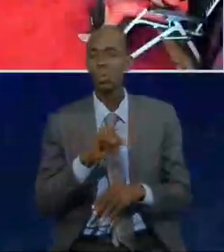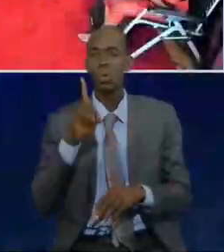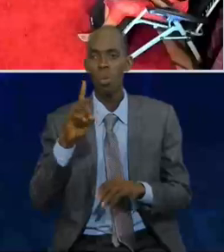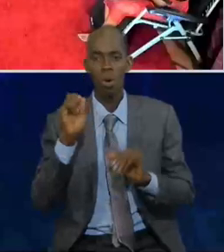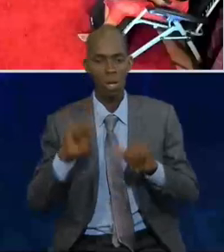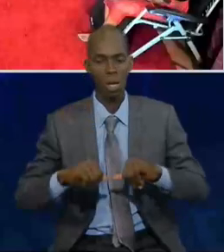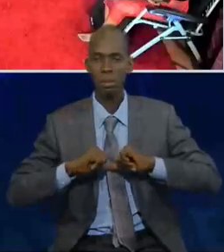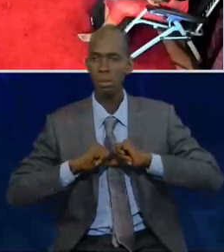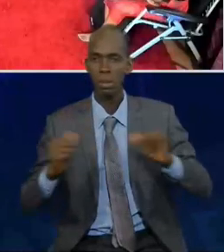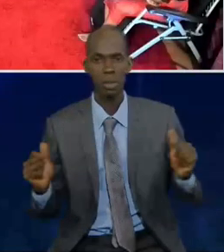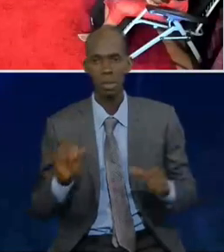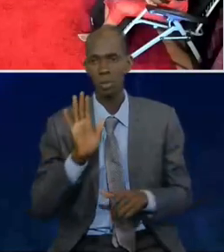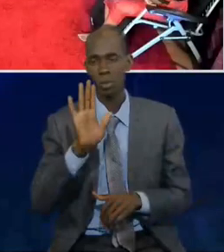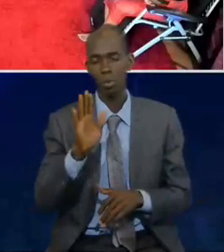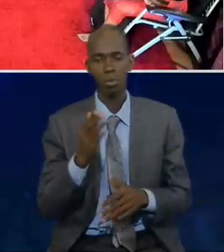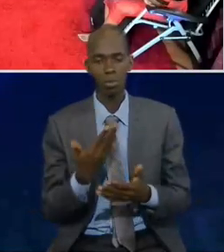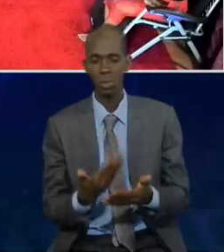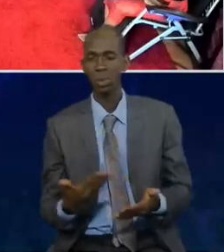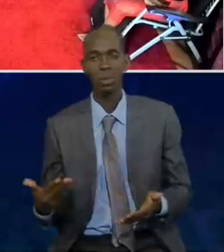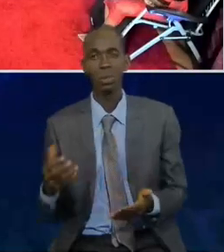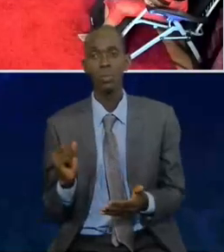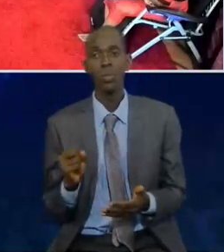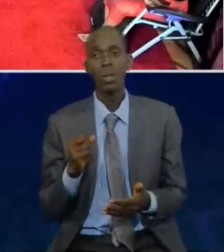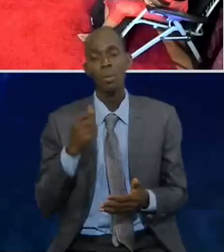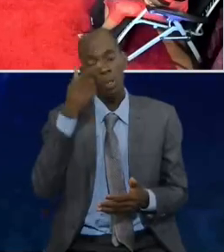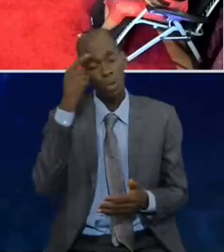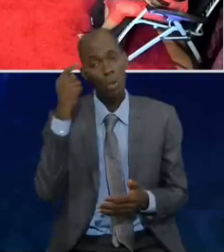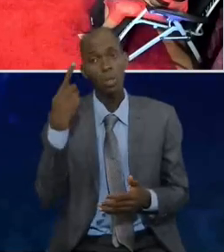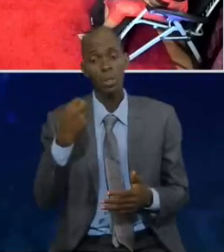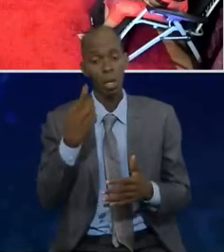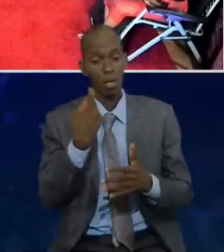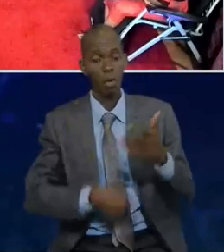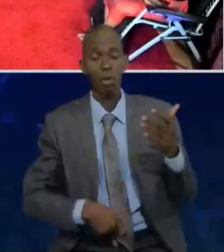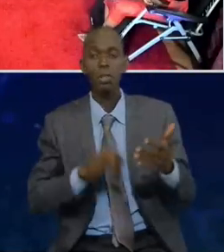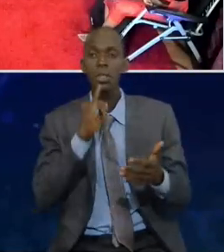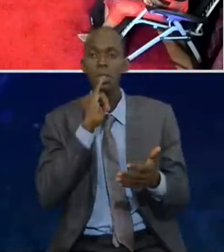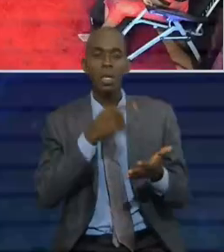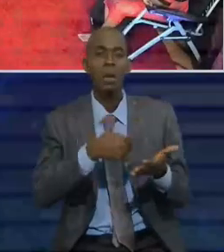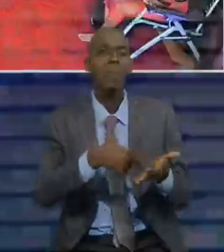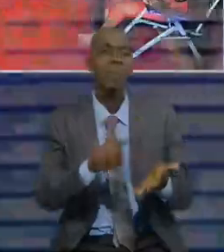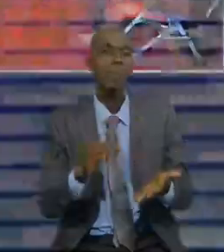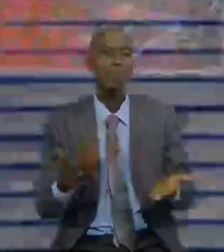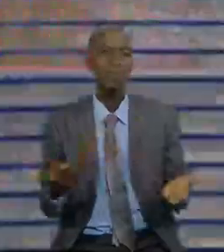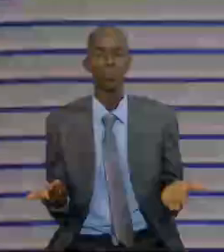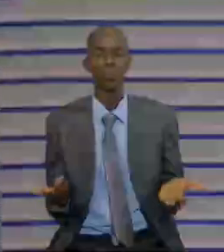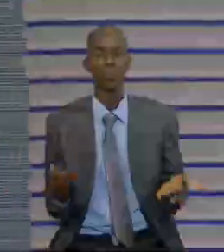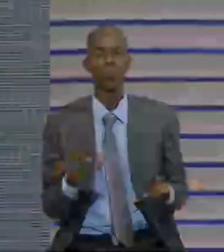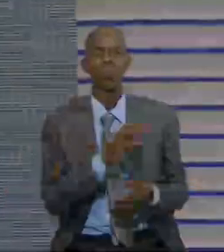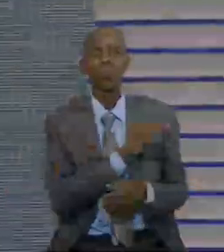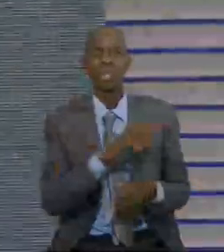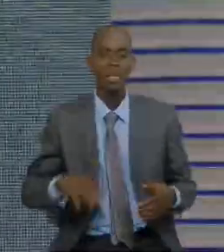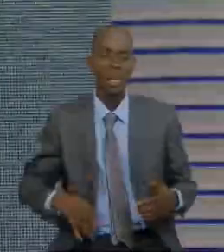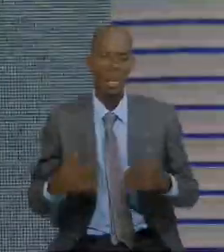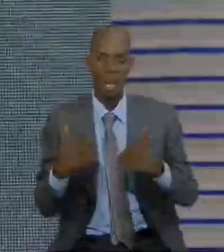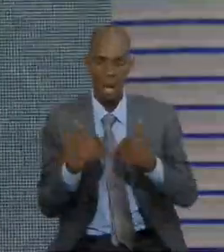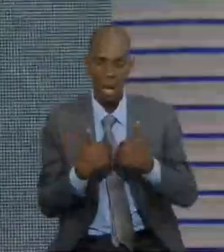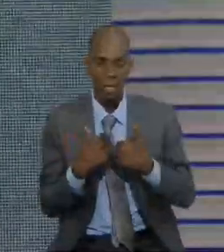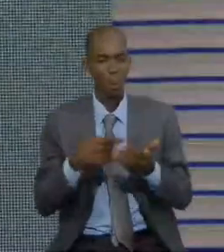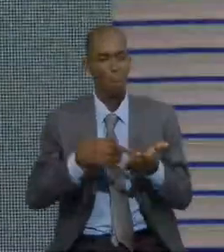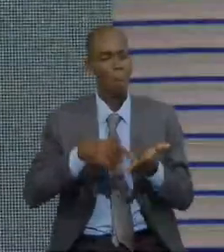personne ne peut empêcher personne ne peut en privé parce que le prix est déjà